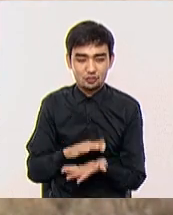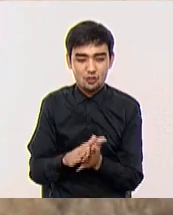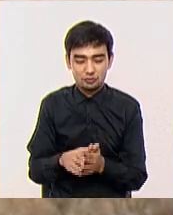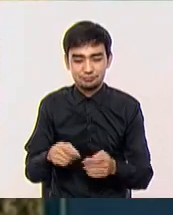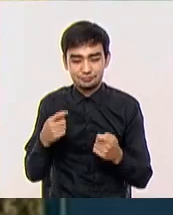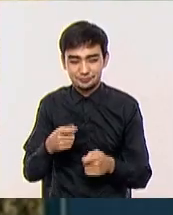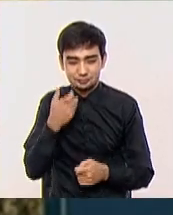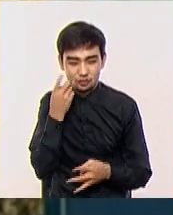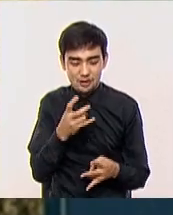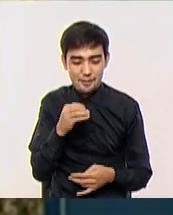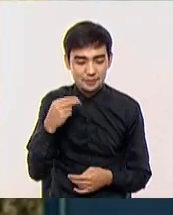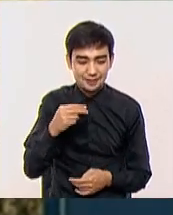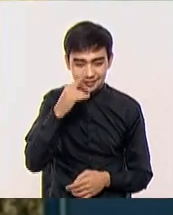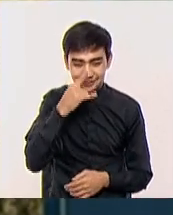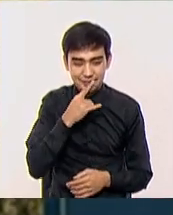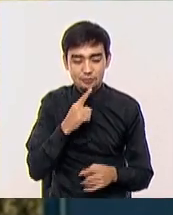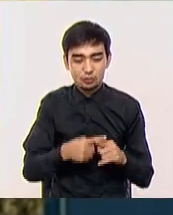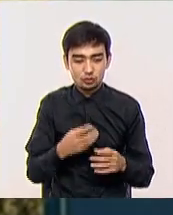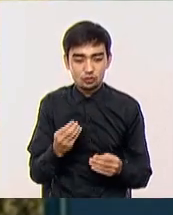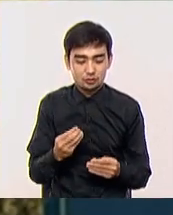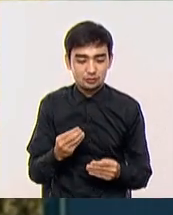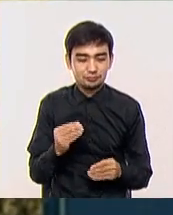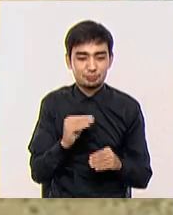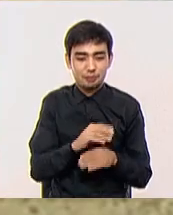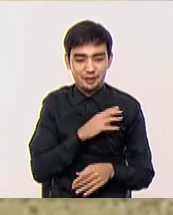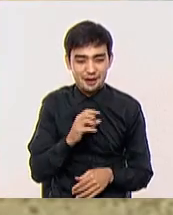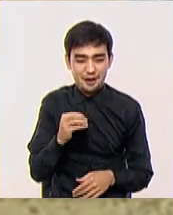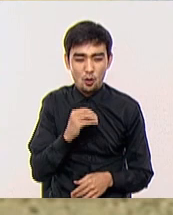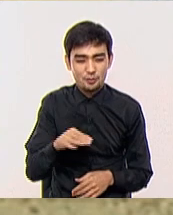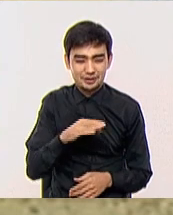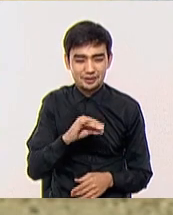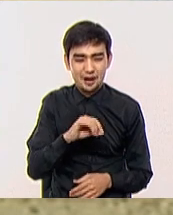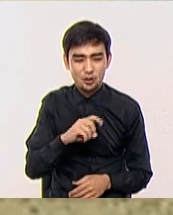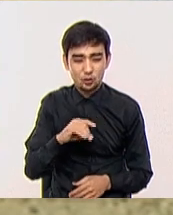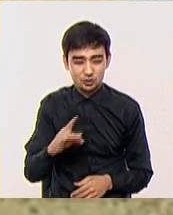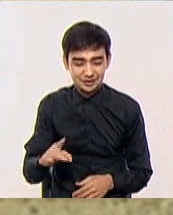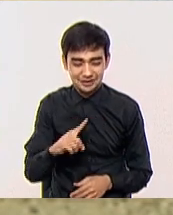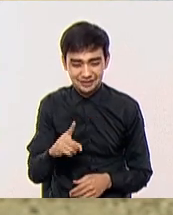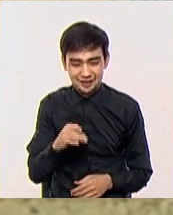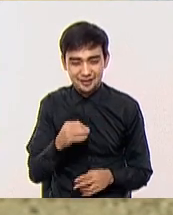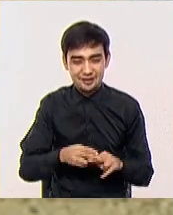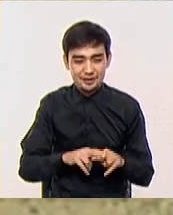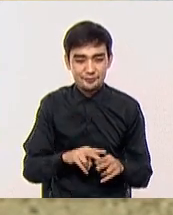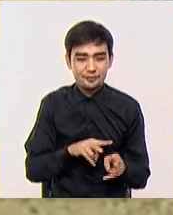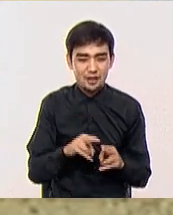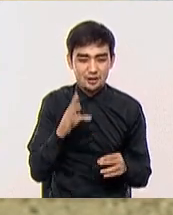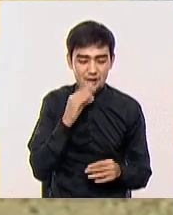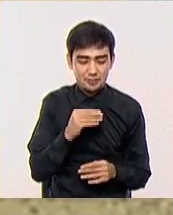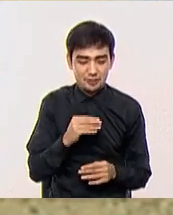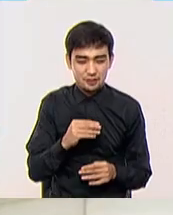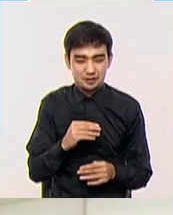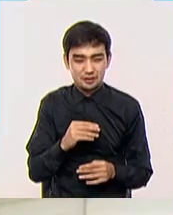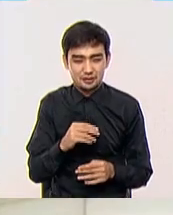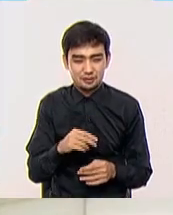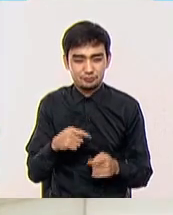этом президент Казахстана добавил, что Евразийский экономический союз может усилить влияние на мировые товарные потоки.